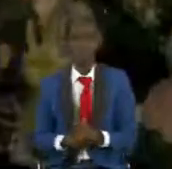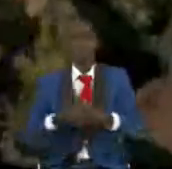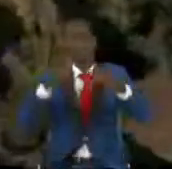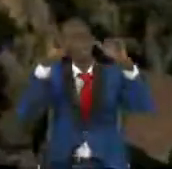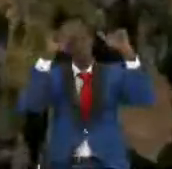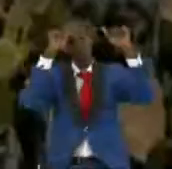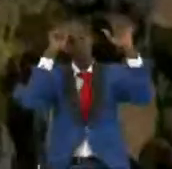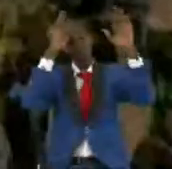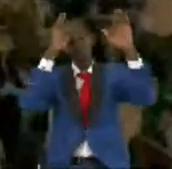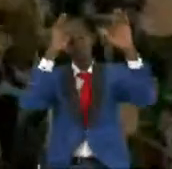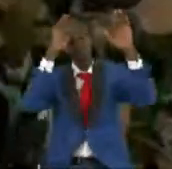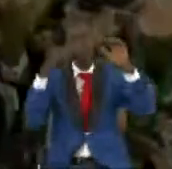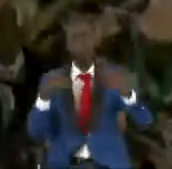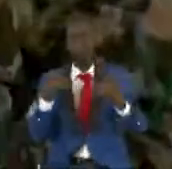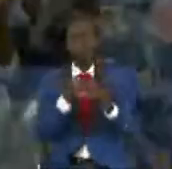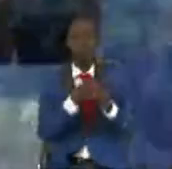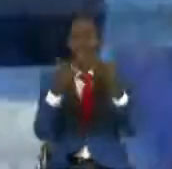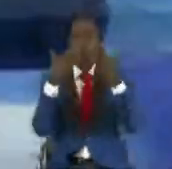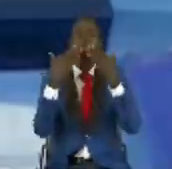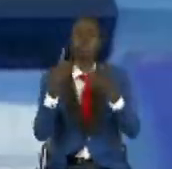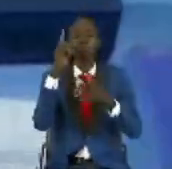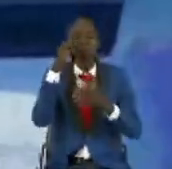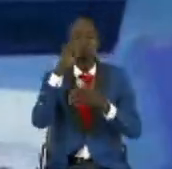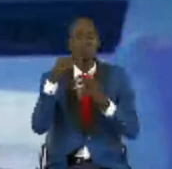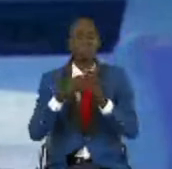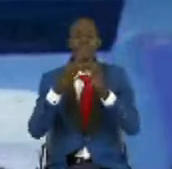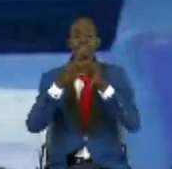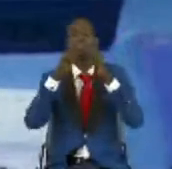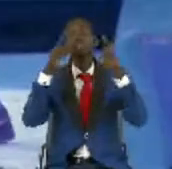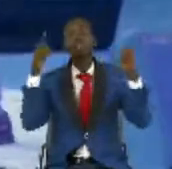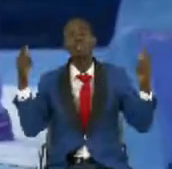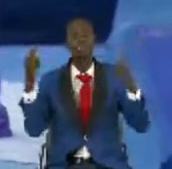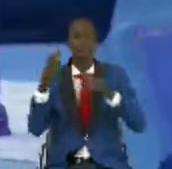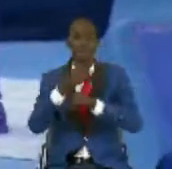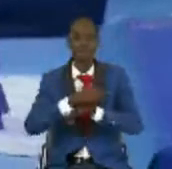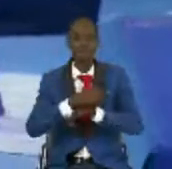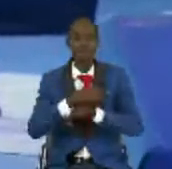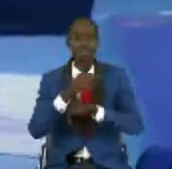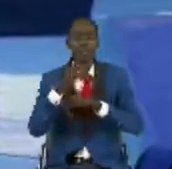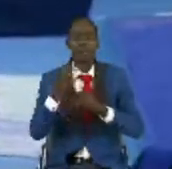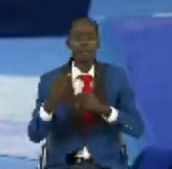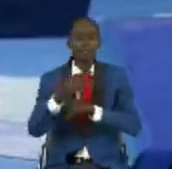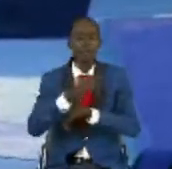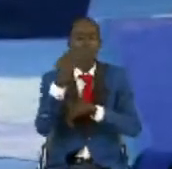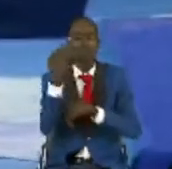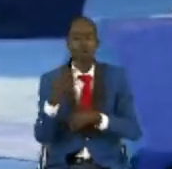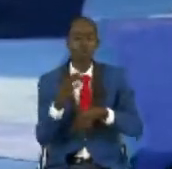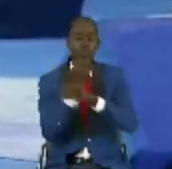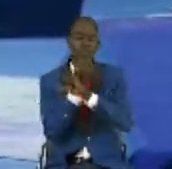Père, nous te remercions pour ce grand jour, le jour de la rédemption,